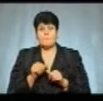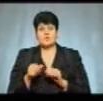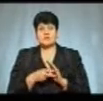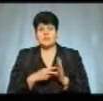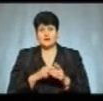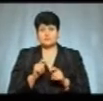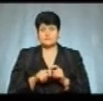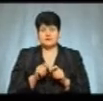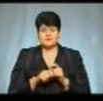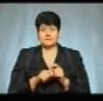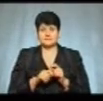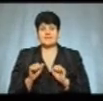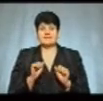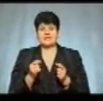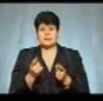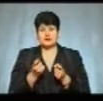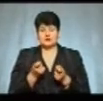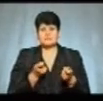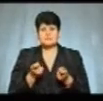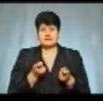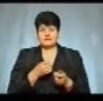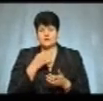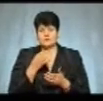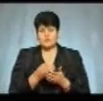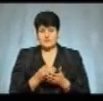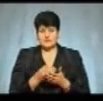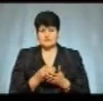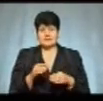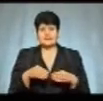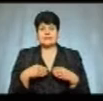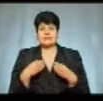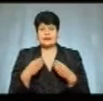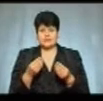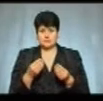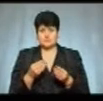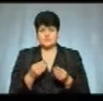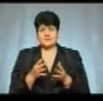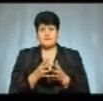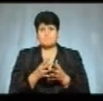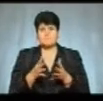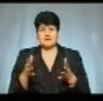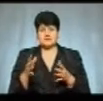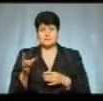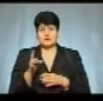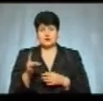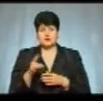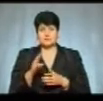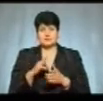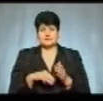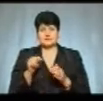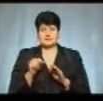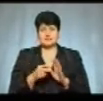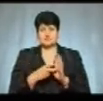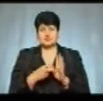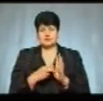перевірки, як говорилося, керівника притягнуто до адміністративної відповідальності, надано дано максимальний розмір штрафу в сумі